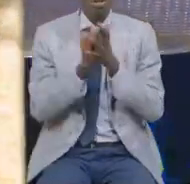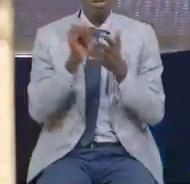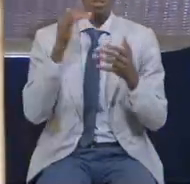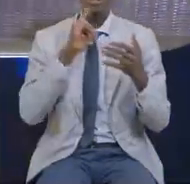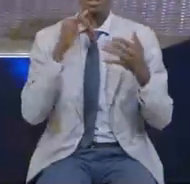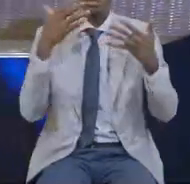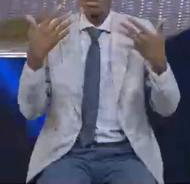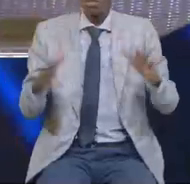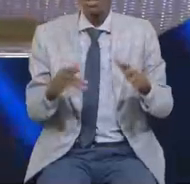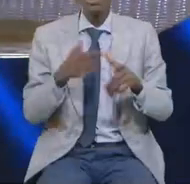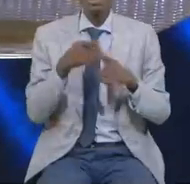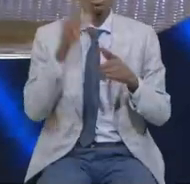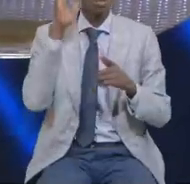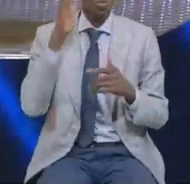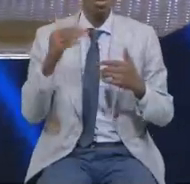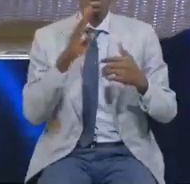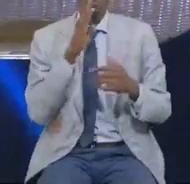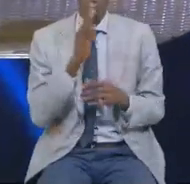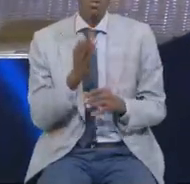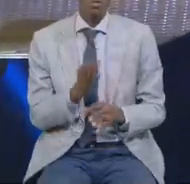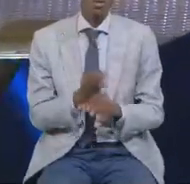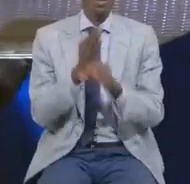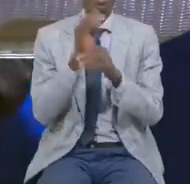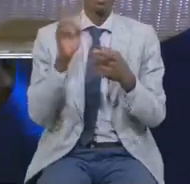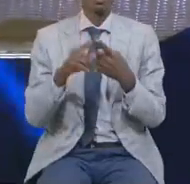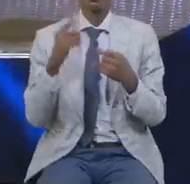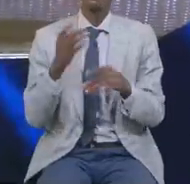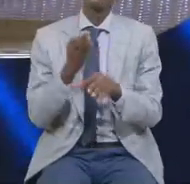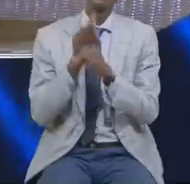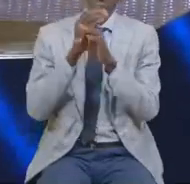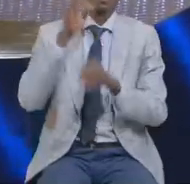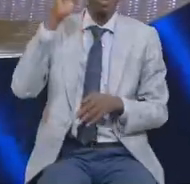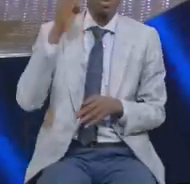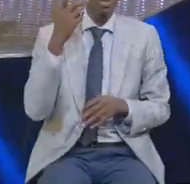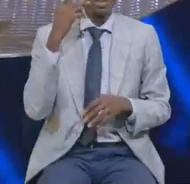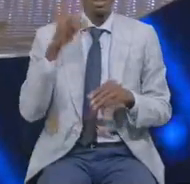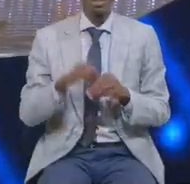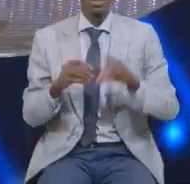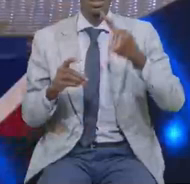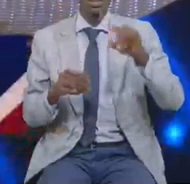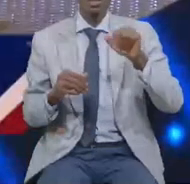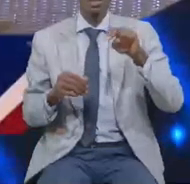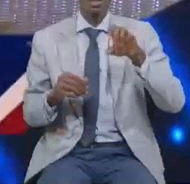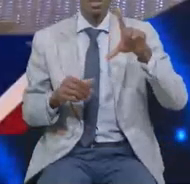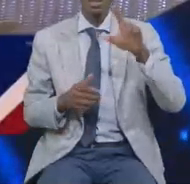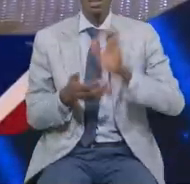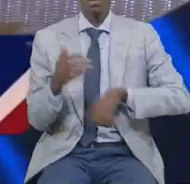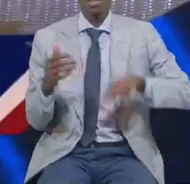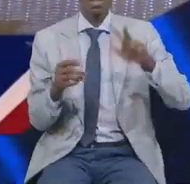la fidélité aux fidèles. Nous allons à Daniel 3, verset 18.